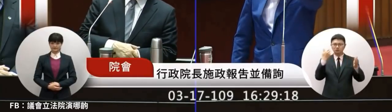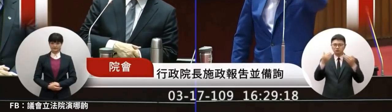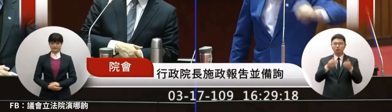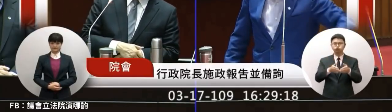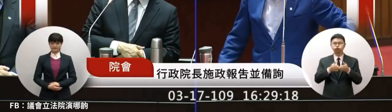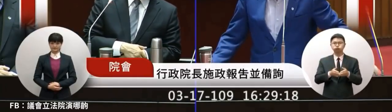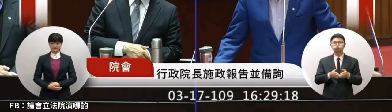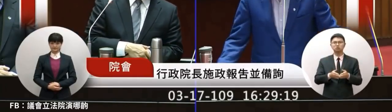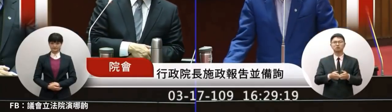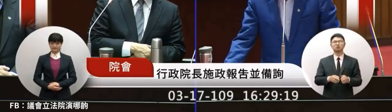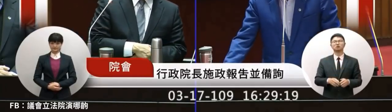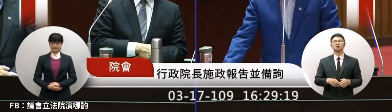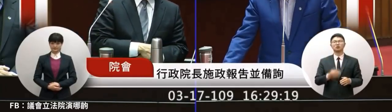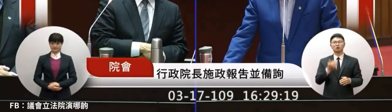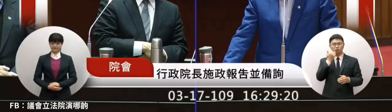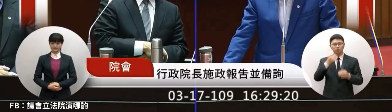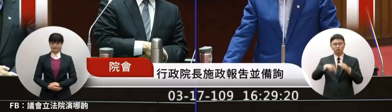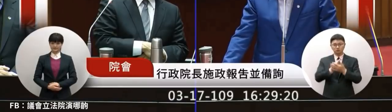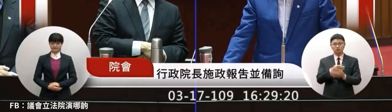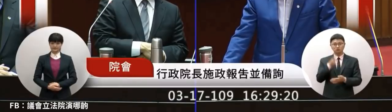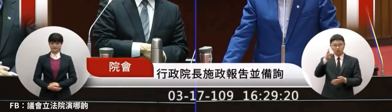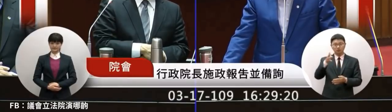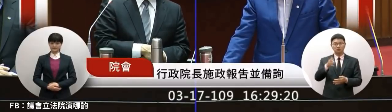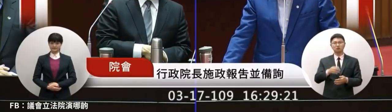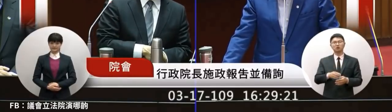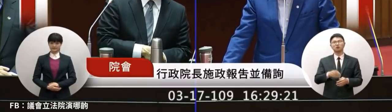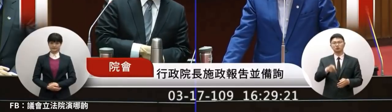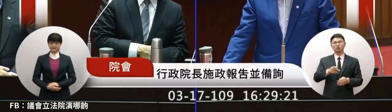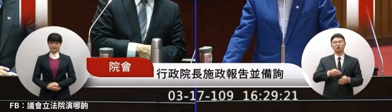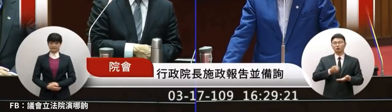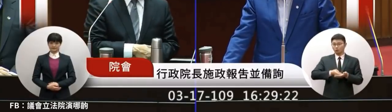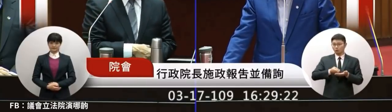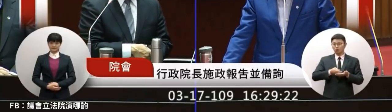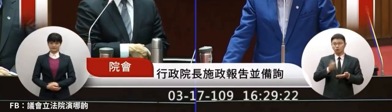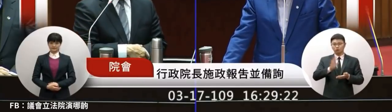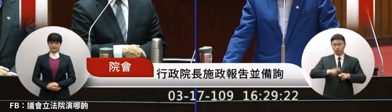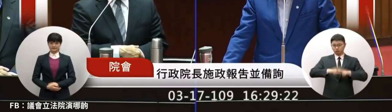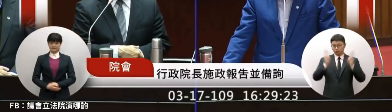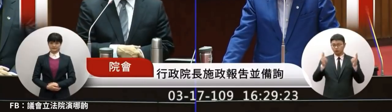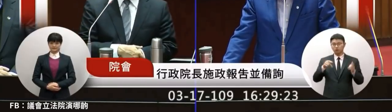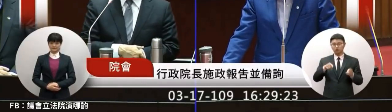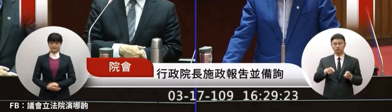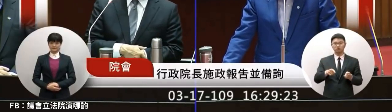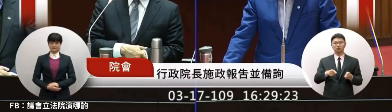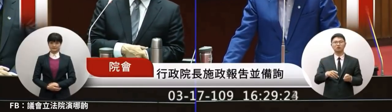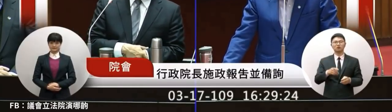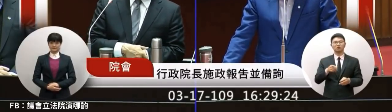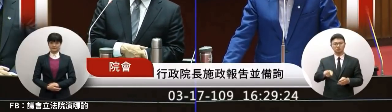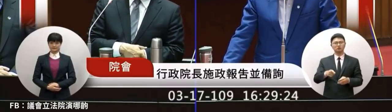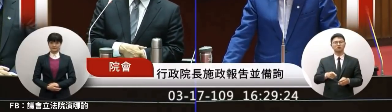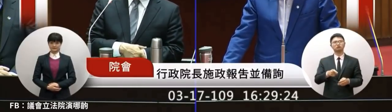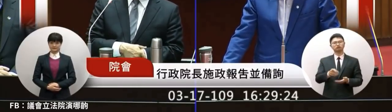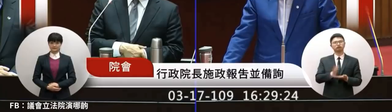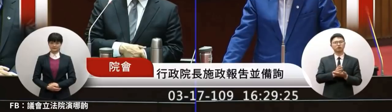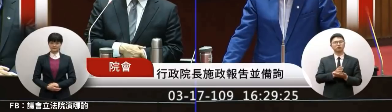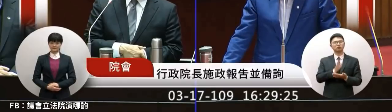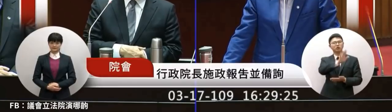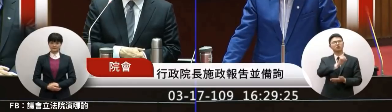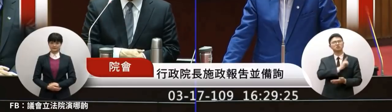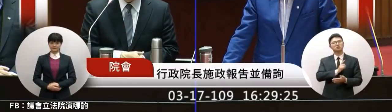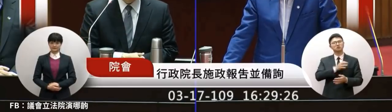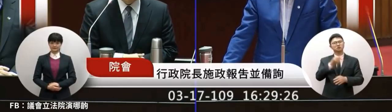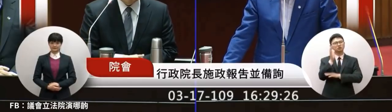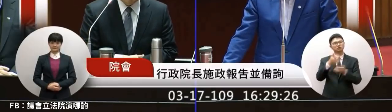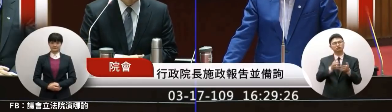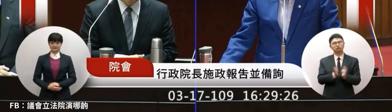不能告诉我你用从宽认定，你们没有那么大的行政裁量权 ，OK？ 哎，院长，我倒是